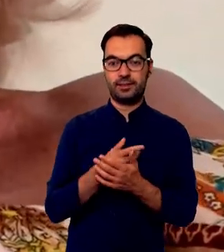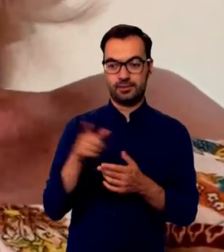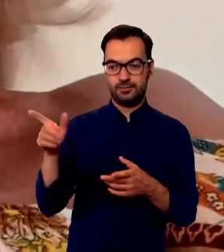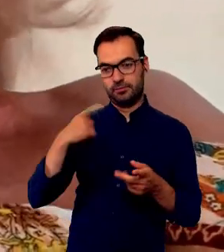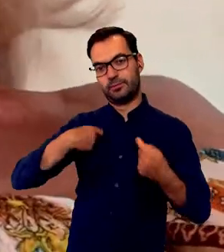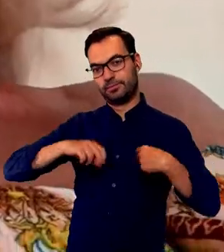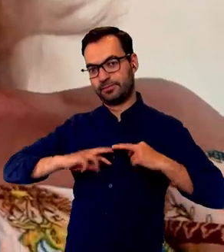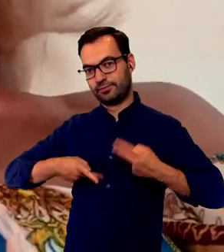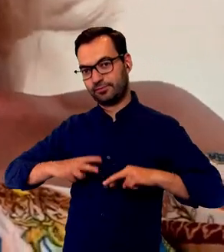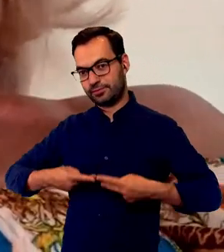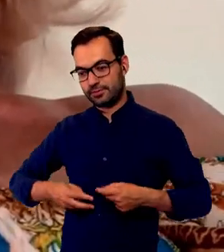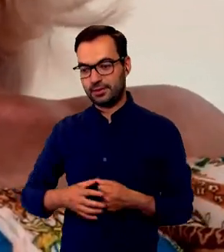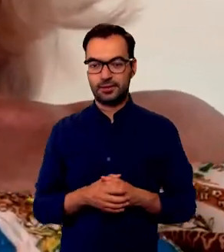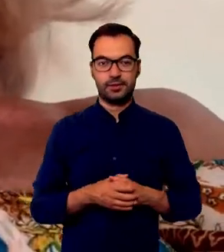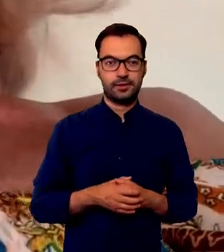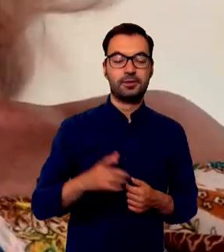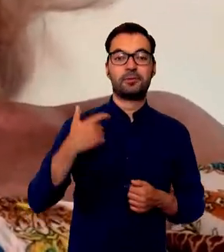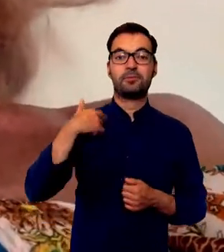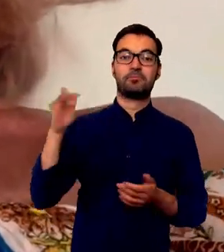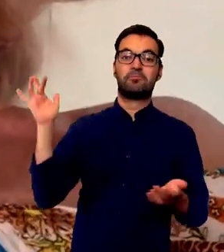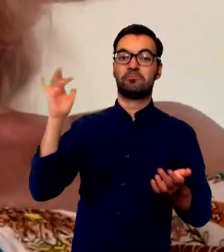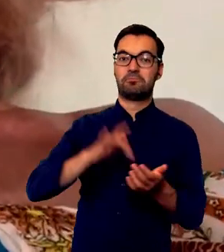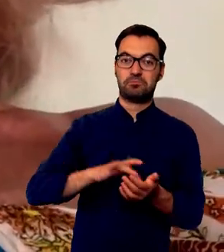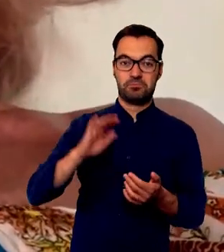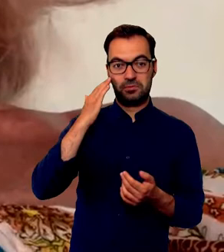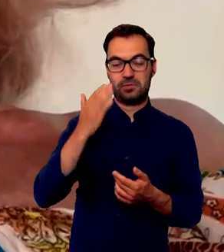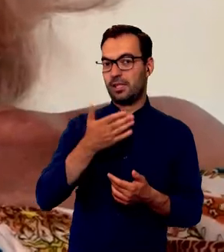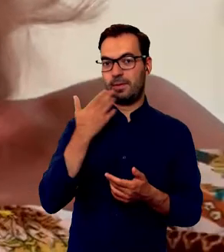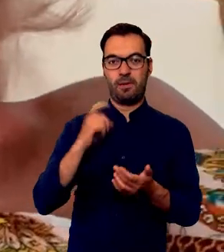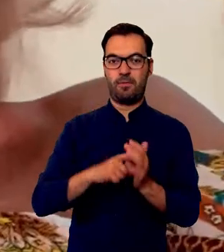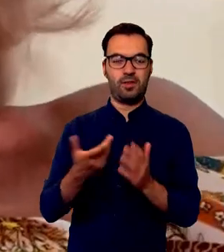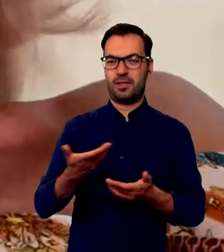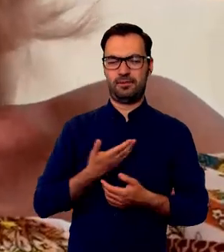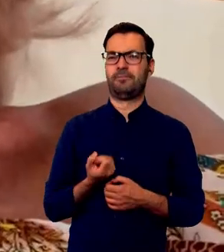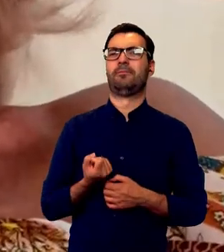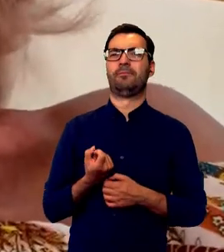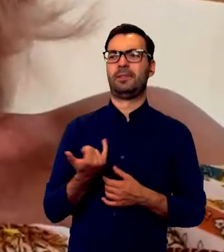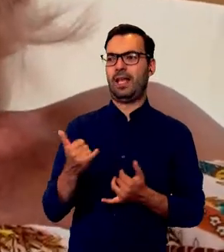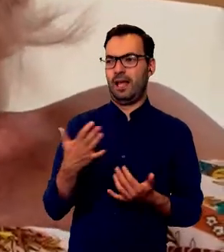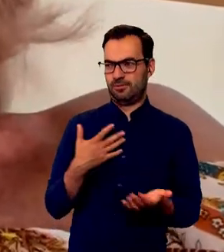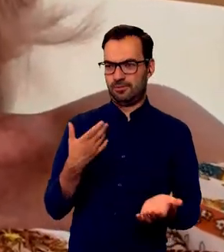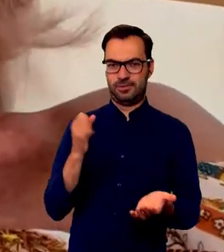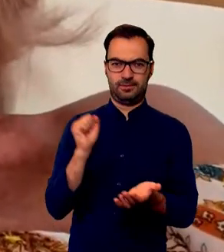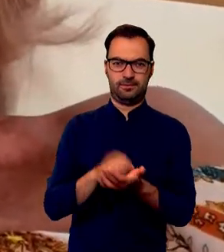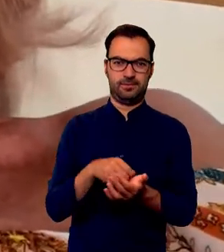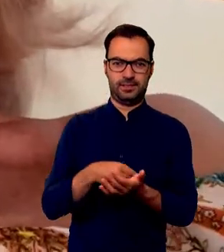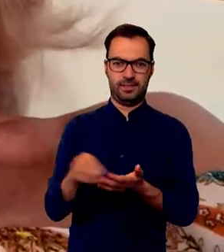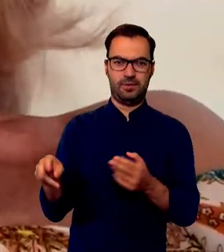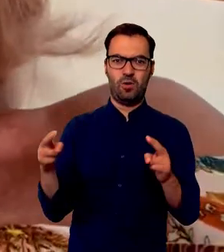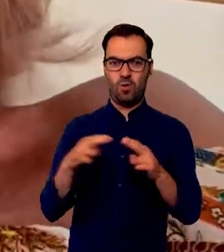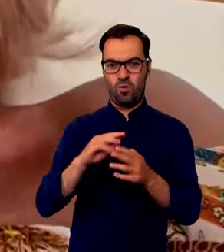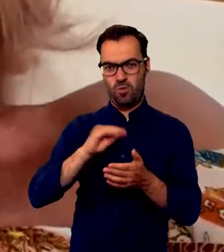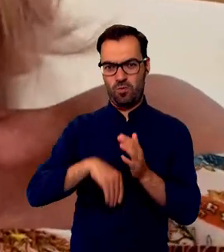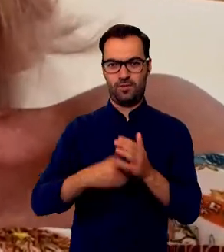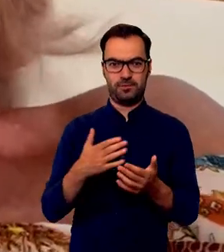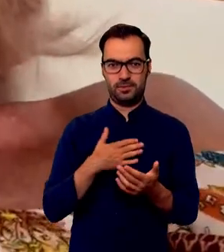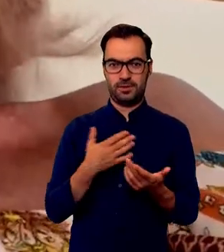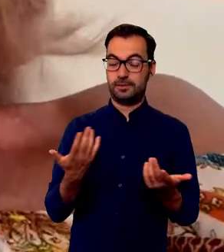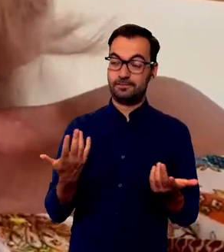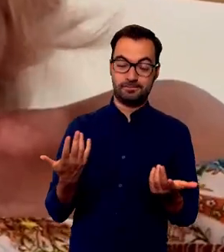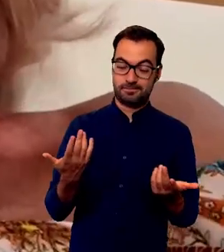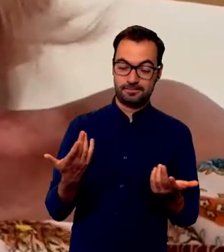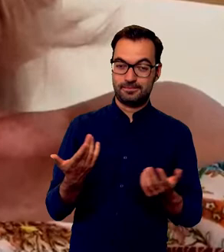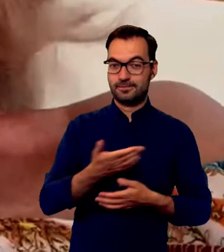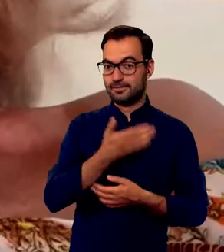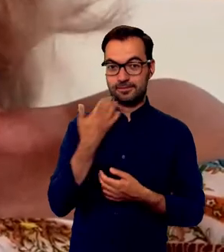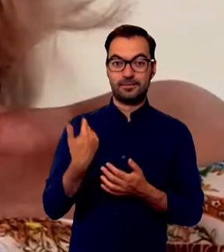prostu przebierają. No i się dowiadujemy na recepcji, że nie mamy tych pokoi. No jak nie mamy, jak mamy zapłacone, mamy umowę, wszystko mamy. No nie mamy,